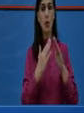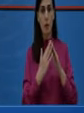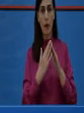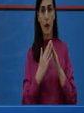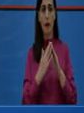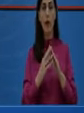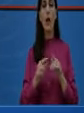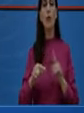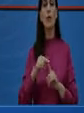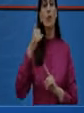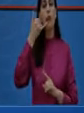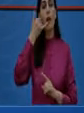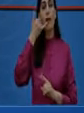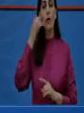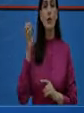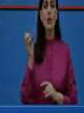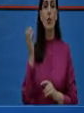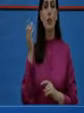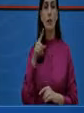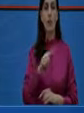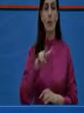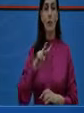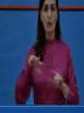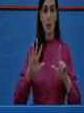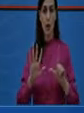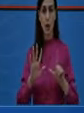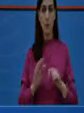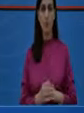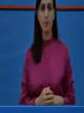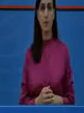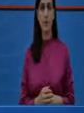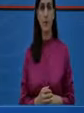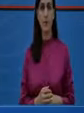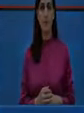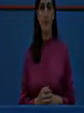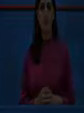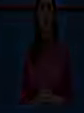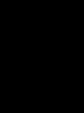të izoluar dhe telefononi në numrin e urgjencës kombëtare 127.